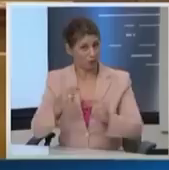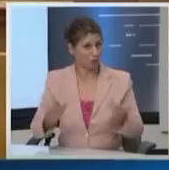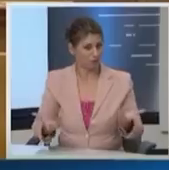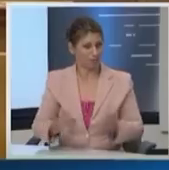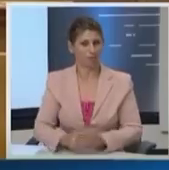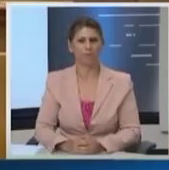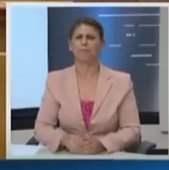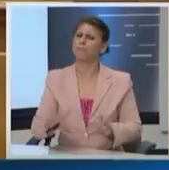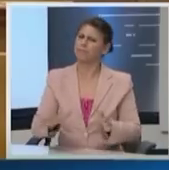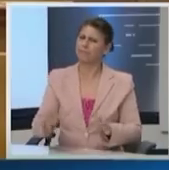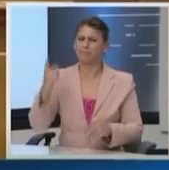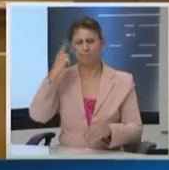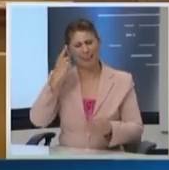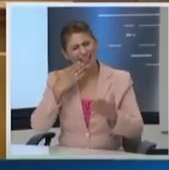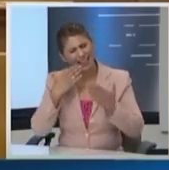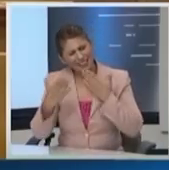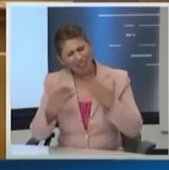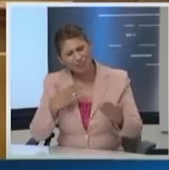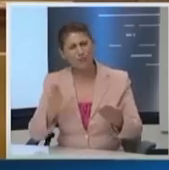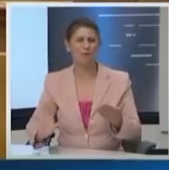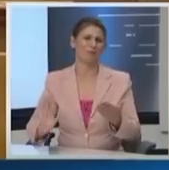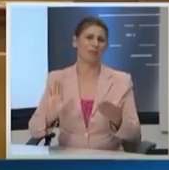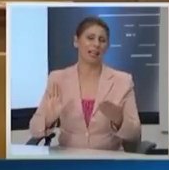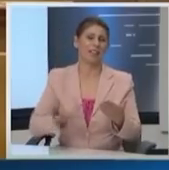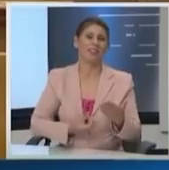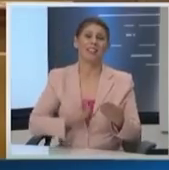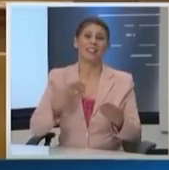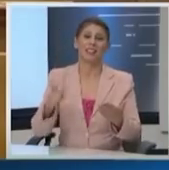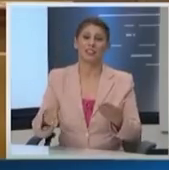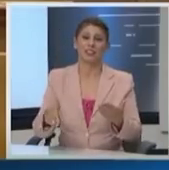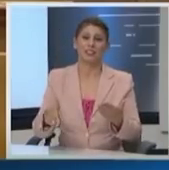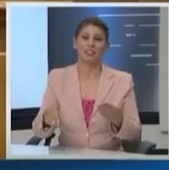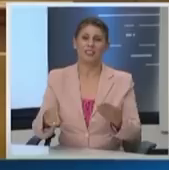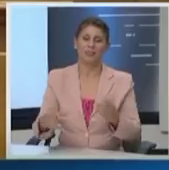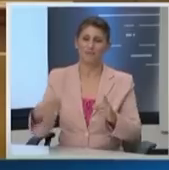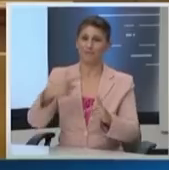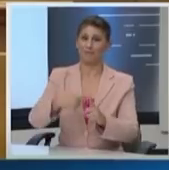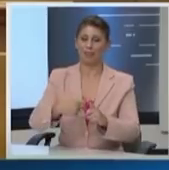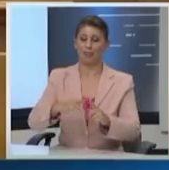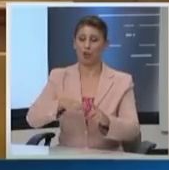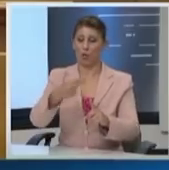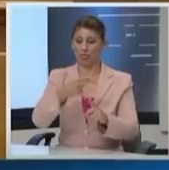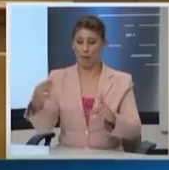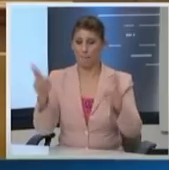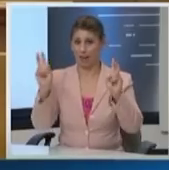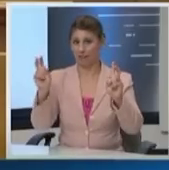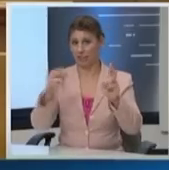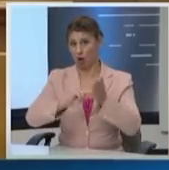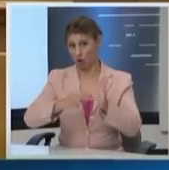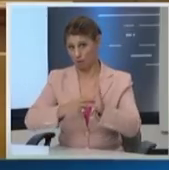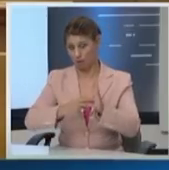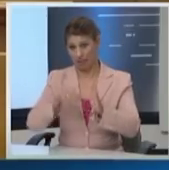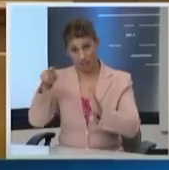Προφανώς, εντάξει, τον κατανοούμε, διότι δεν αισθάνεται ότι είναι προνομιακό πεδίο για αυτόν και για το κόμμα του